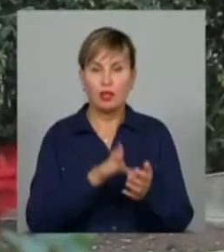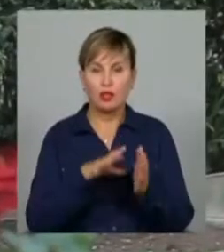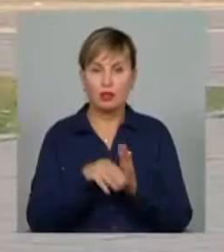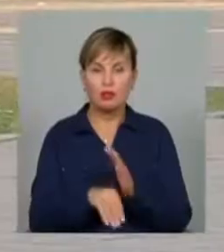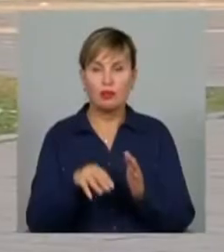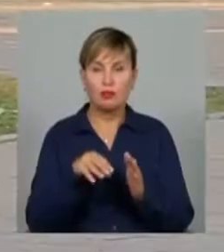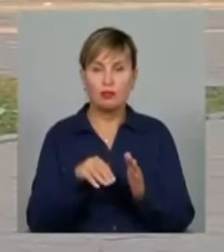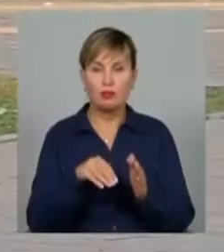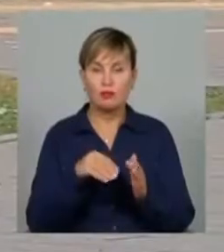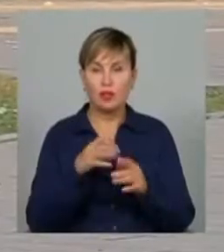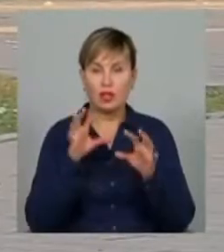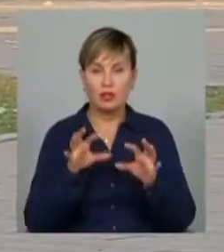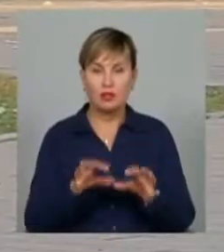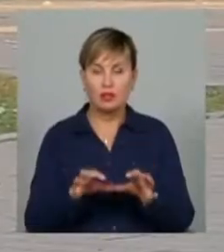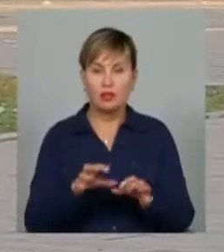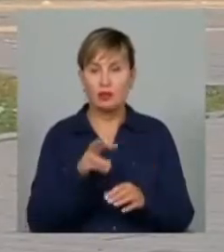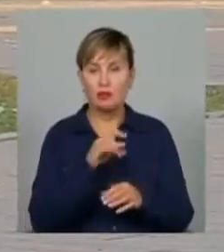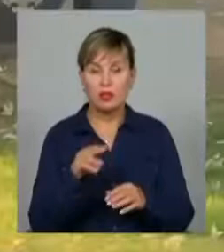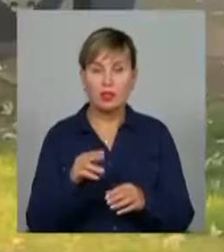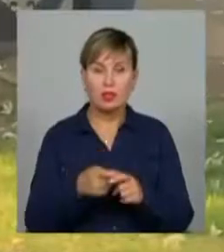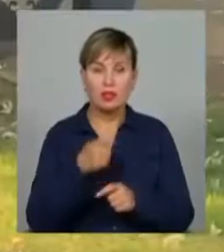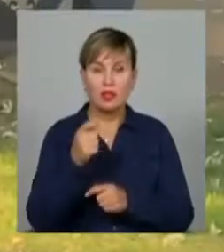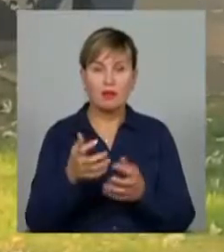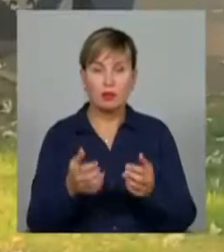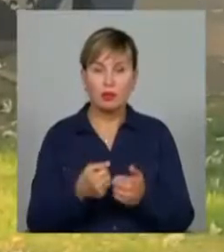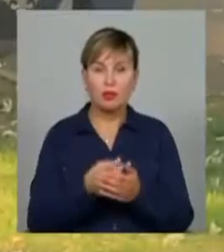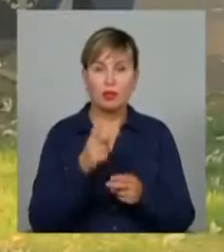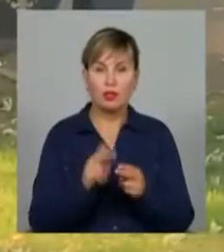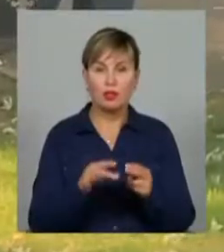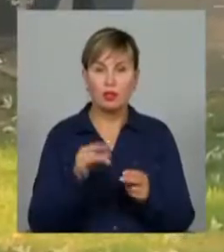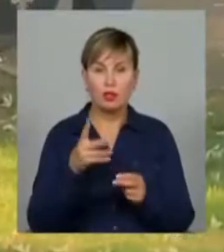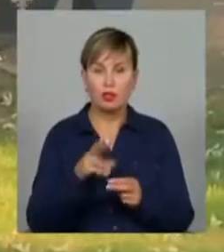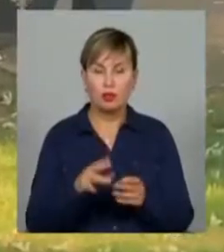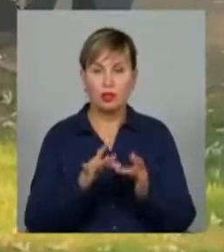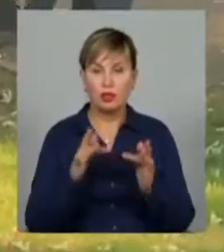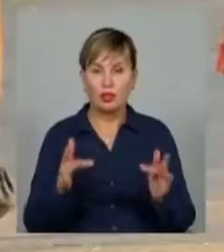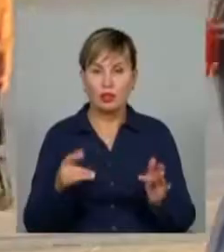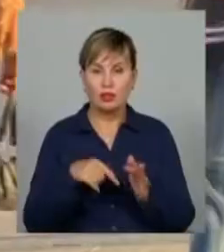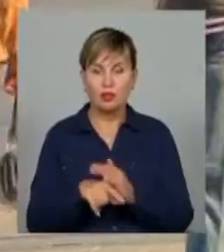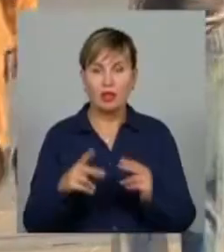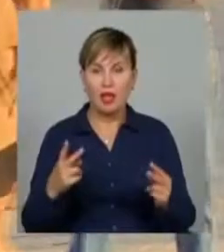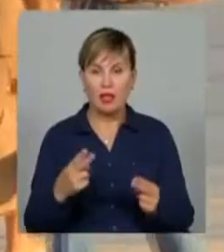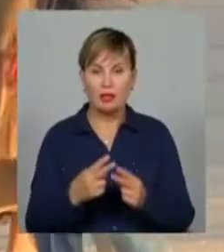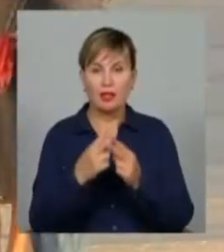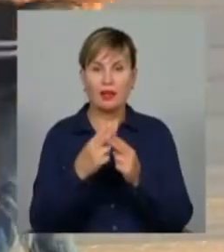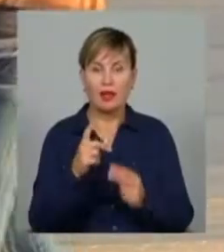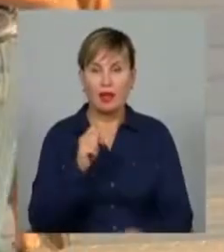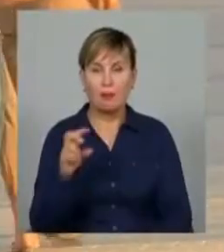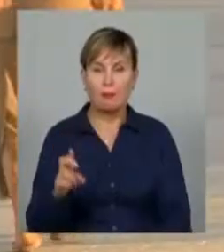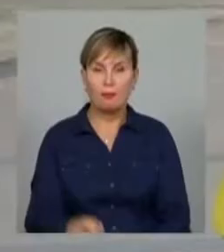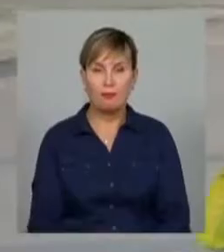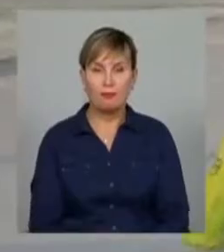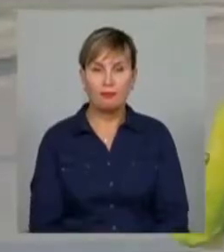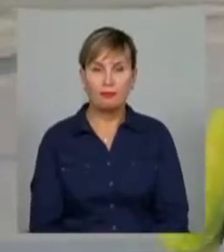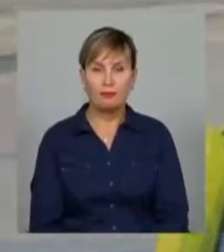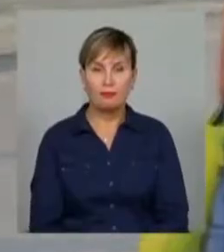рамках реализации концепции Smart City. Заявки принимаются до конца июня на сайте технопарка Астана Хаб.